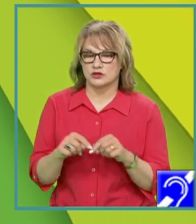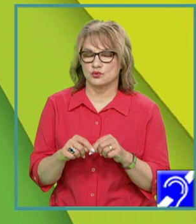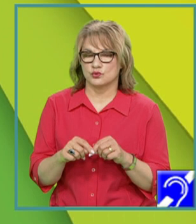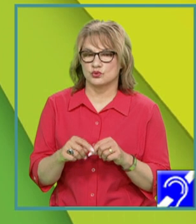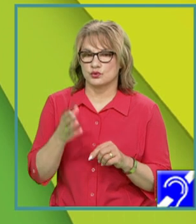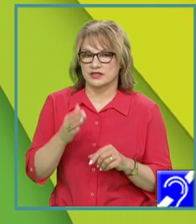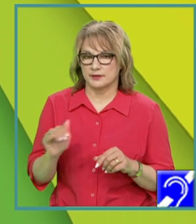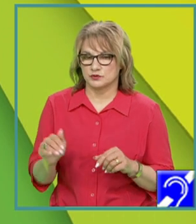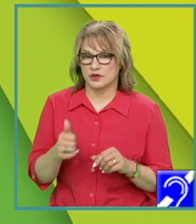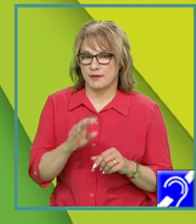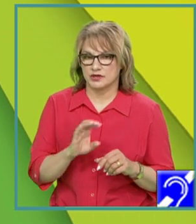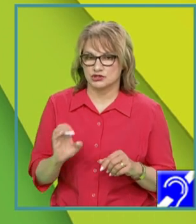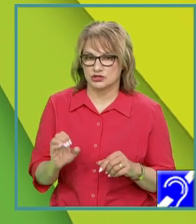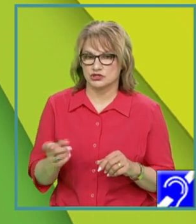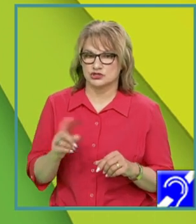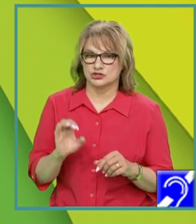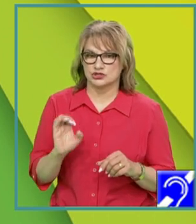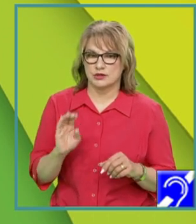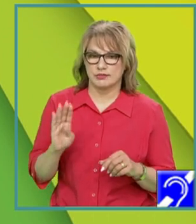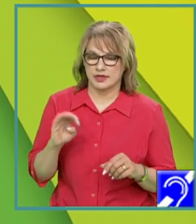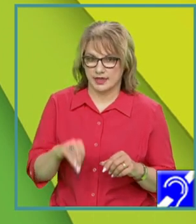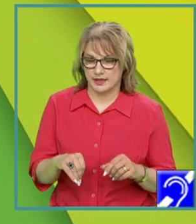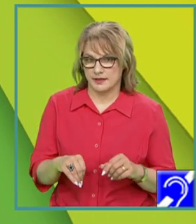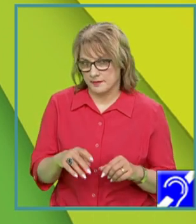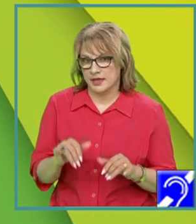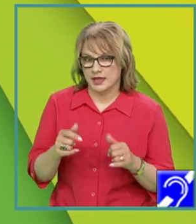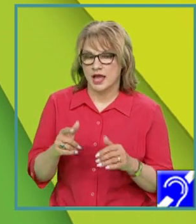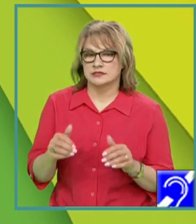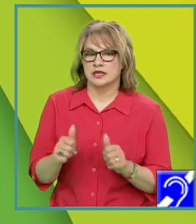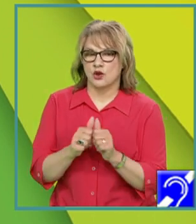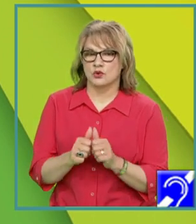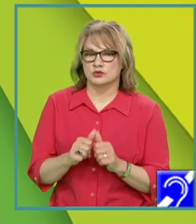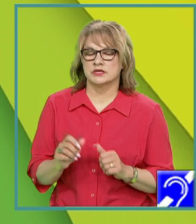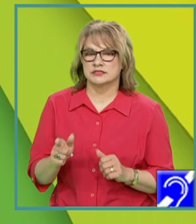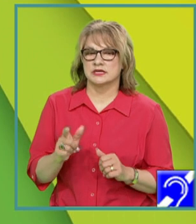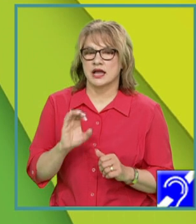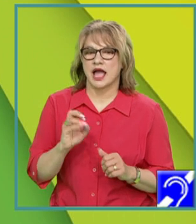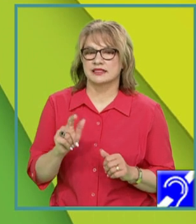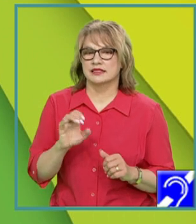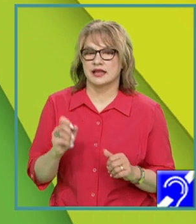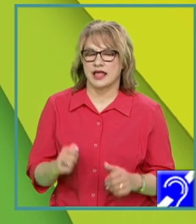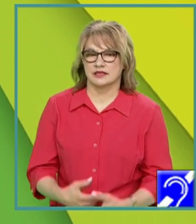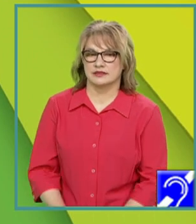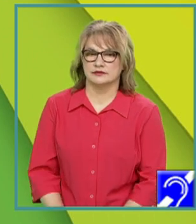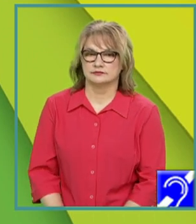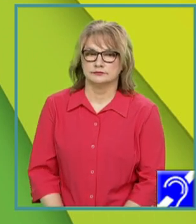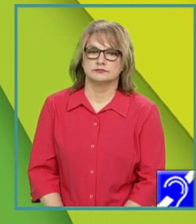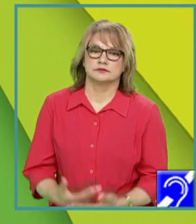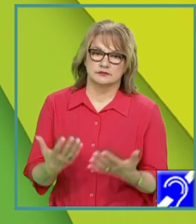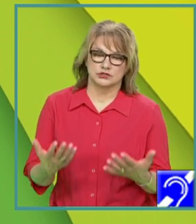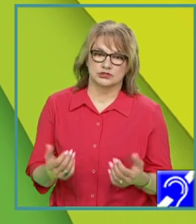a b c și c b cazuri de congruență catetă Cate PSI